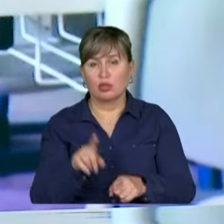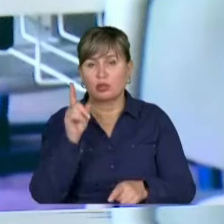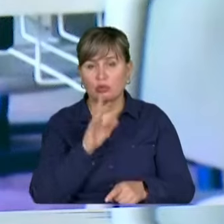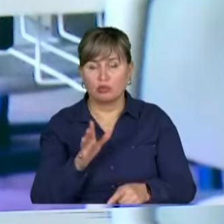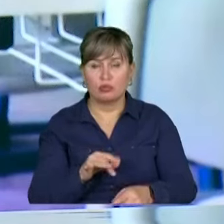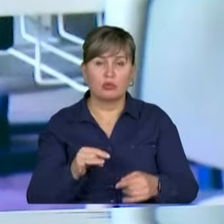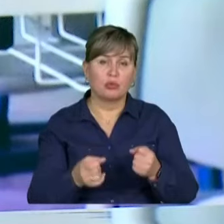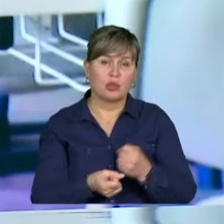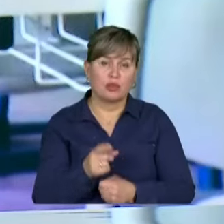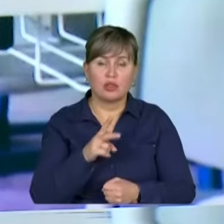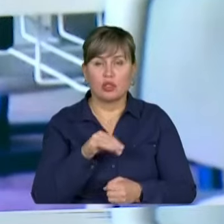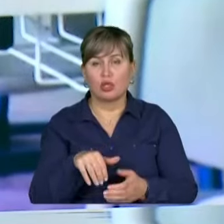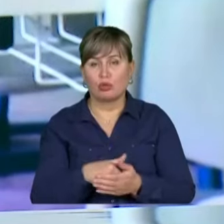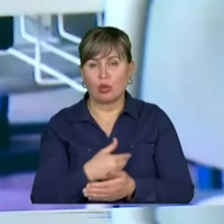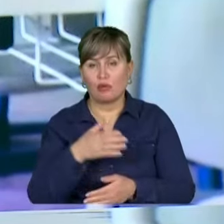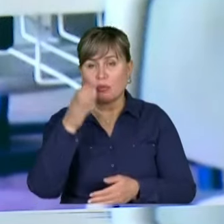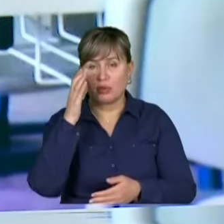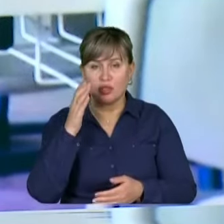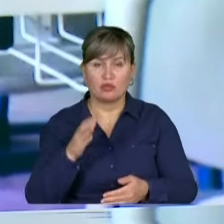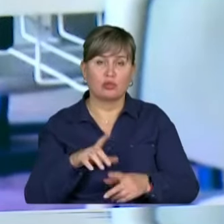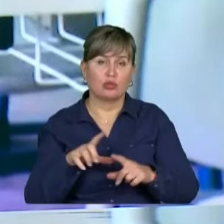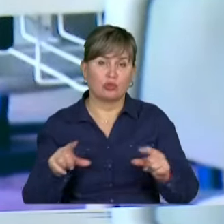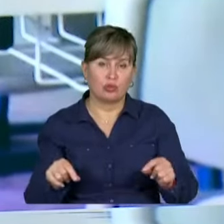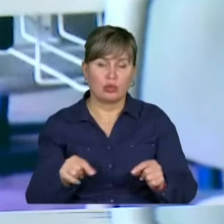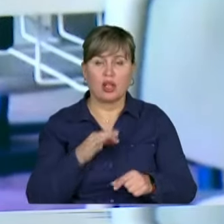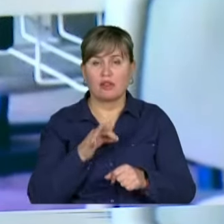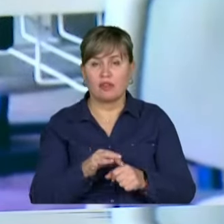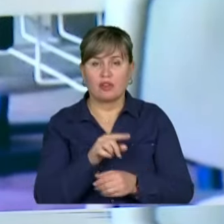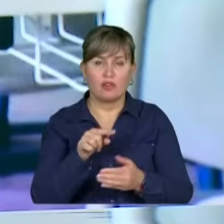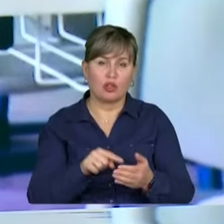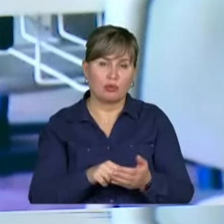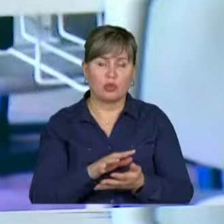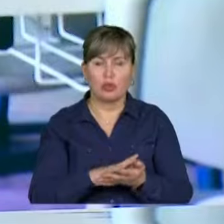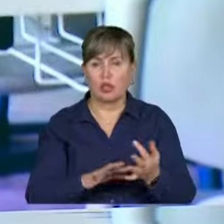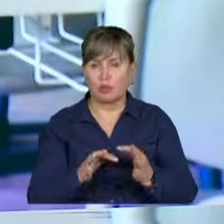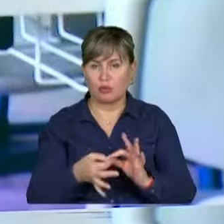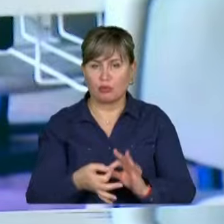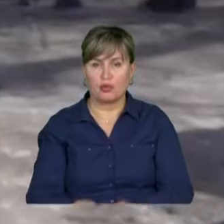и появится ли новый образовательный объект? Ответы на вопросы у Дали Насиповой.